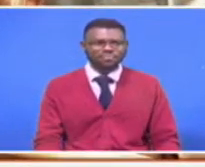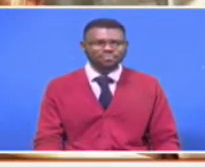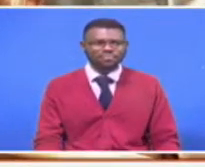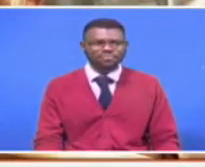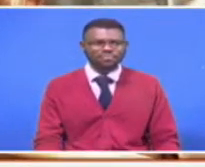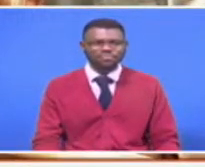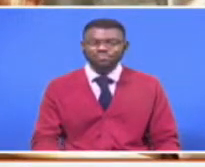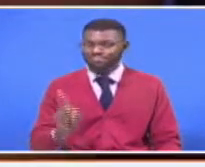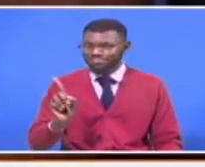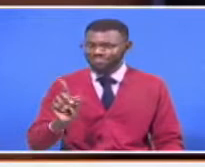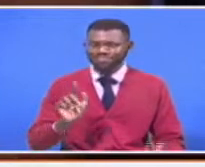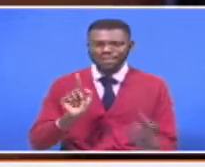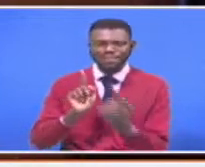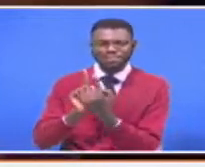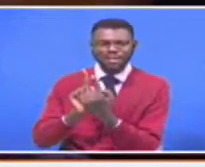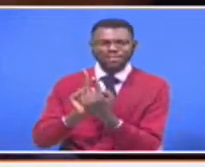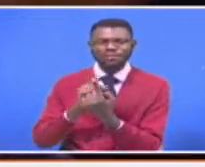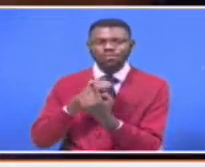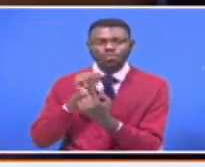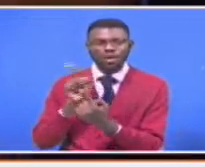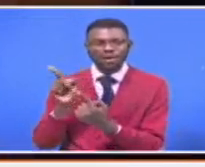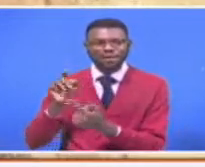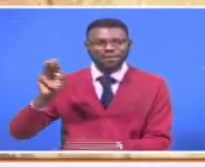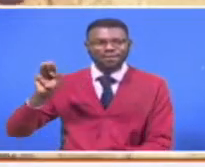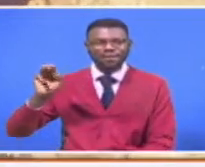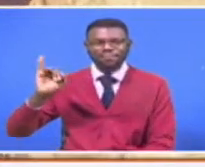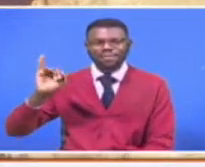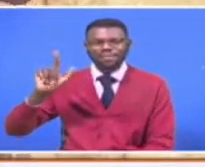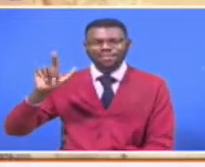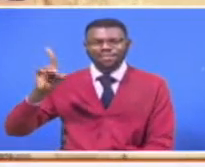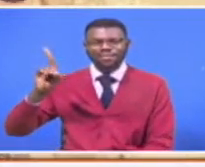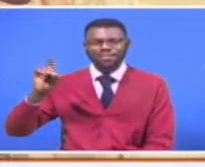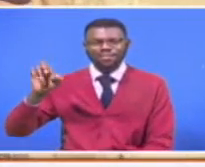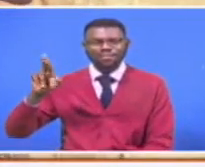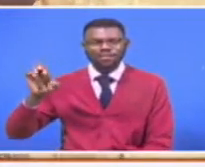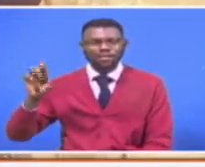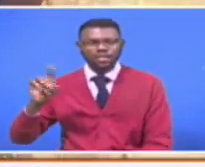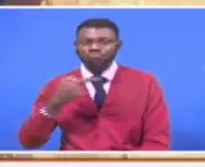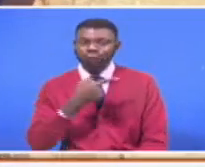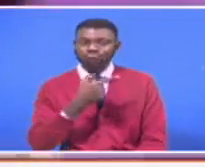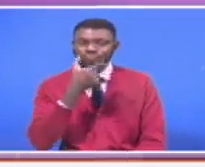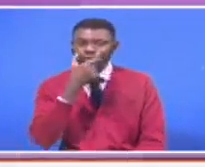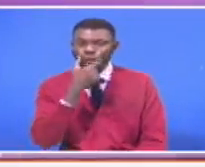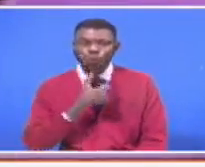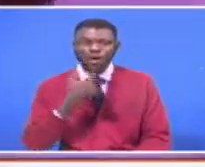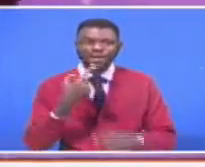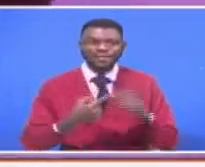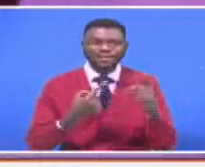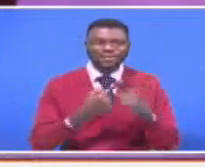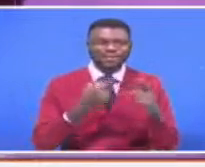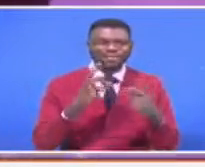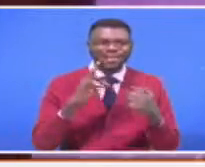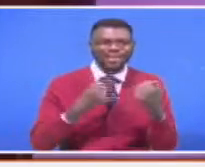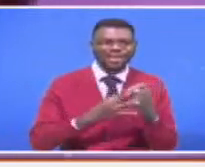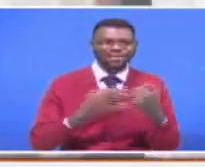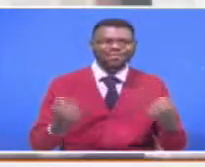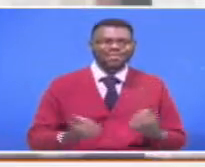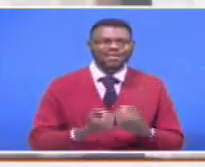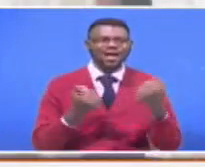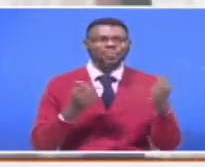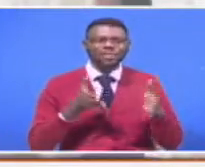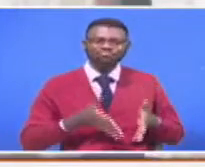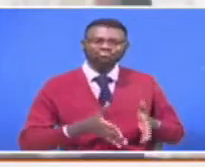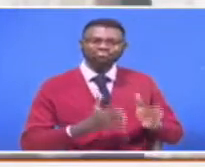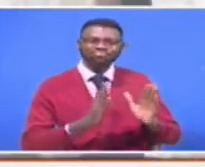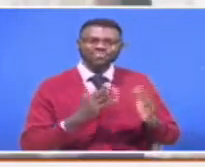Tunakutana na Mildred Aluoch. Mwanamke huyo mwenye umri wa miaka 38 alijaliwa mtoto wa kiume